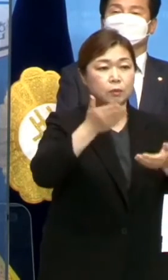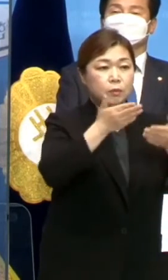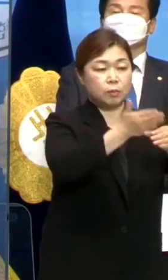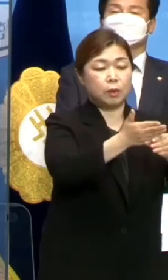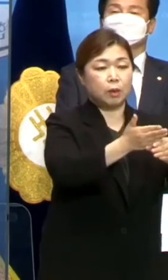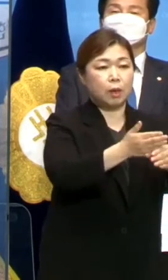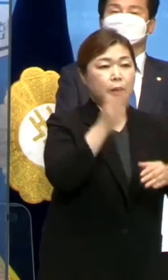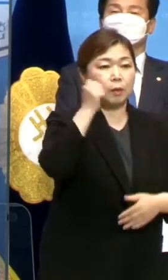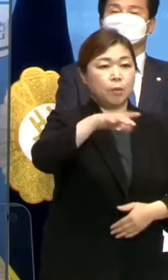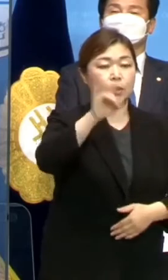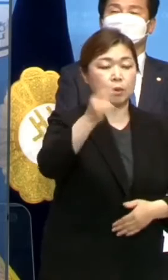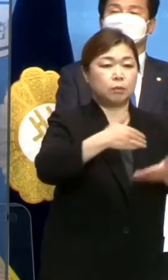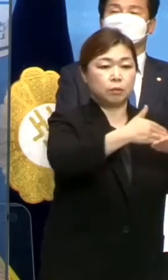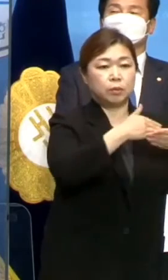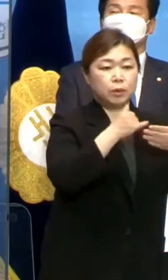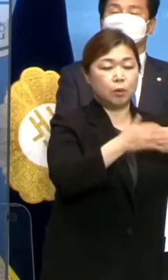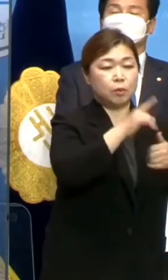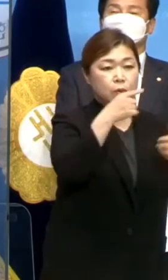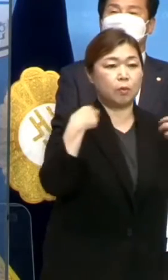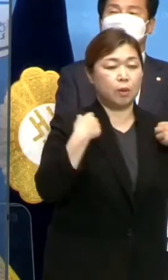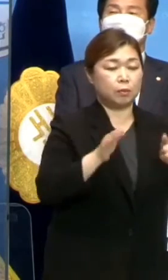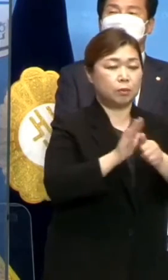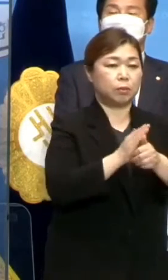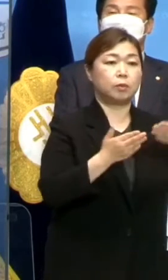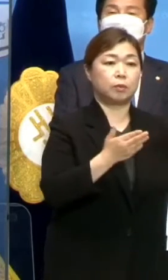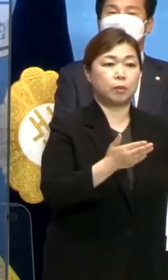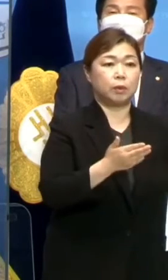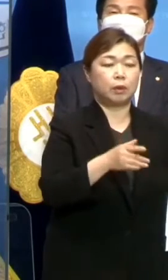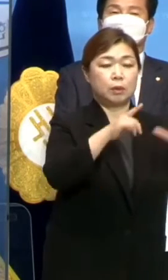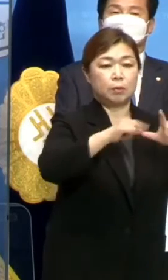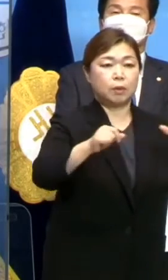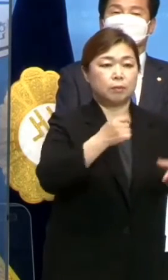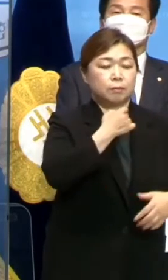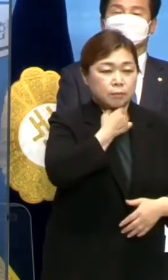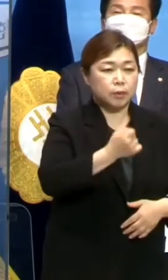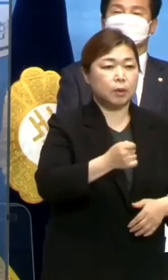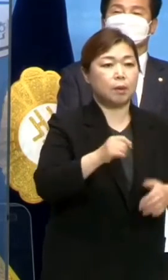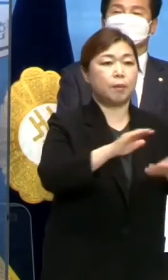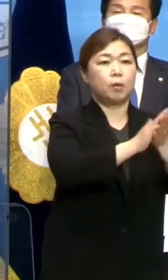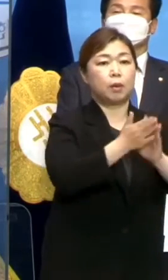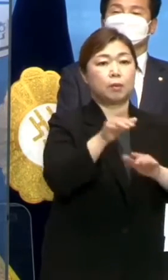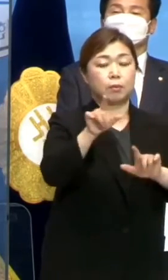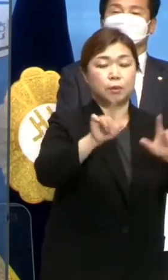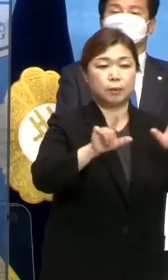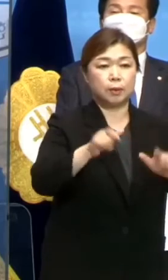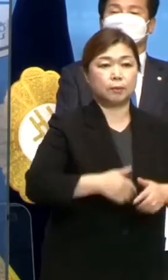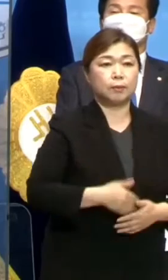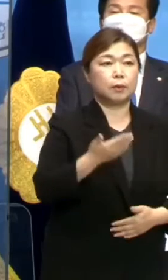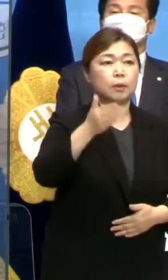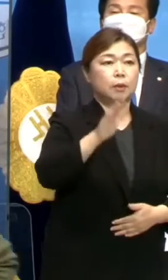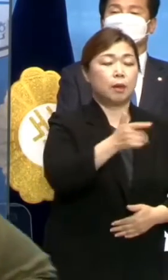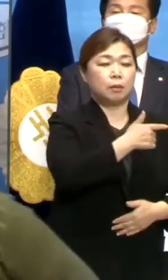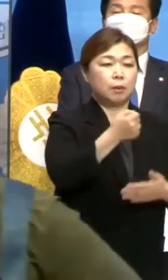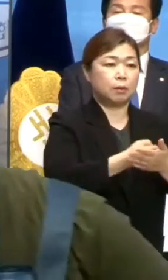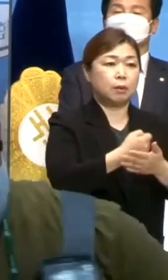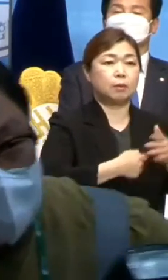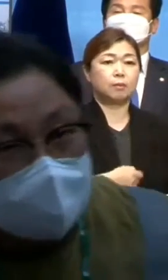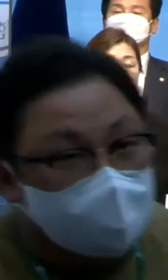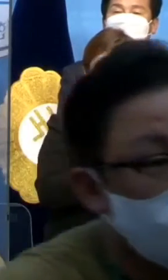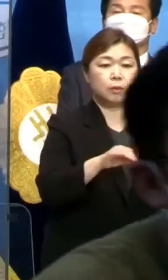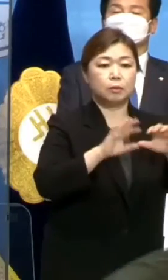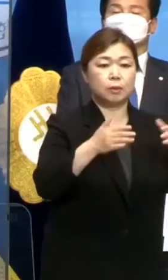대통령의 먼저 요구하고 정부가 이를 뒷받침 하면 지방이 절실히 바라는 변화입니다 그러나 매우 안타깝게도